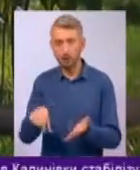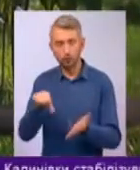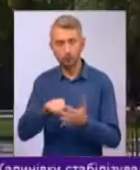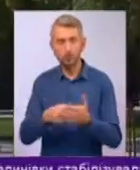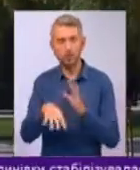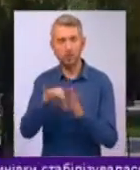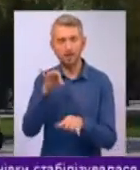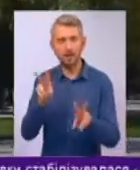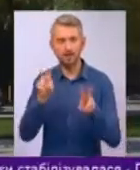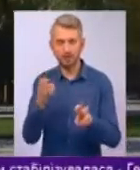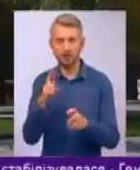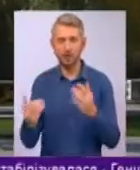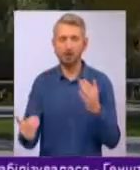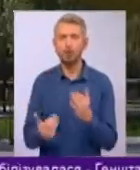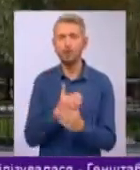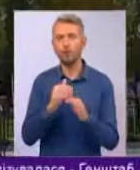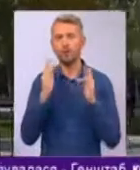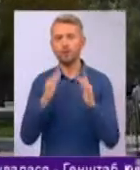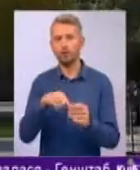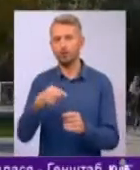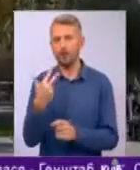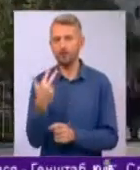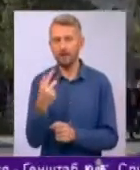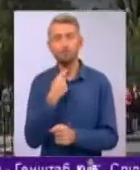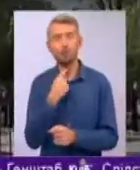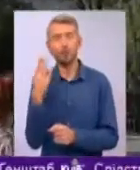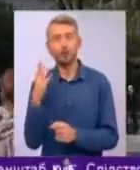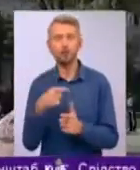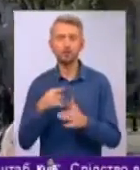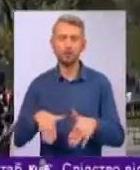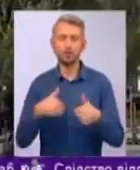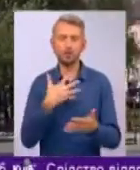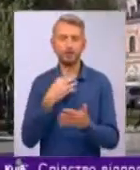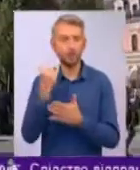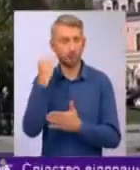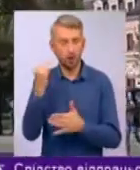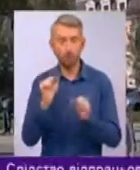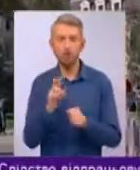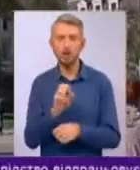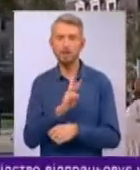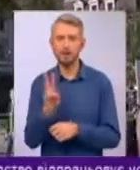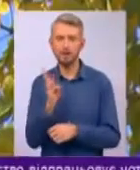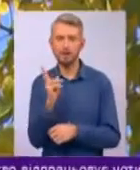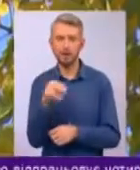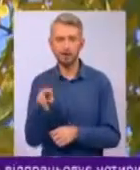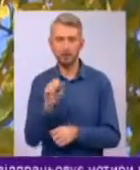обрання назви для оновленого скверу номер 3. Проголосувати чи запропонувати власну ідею можна на сайті